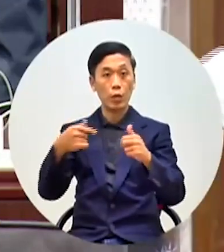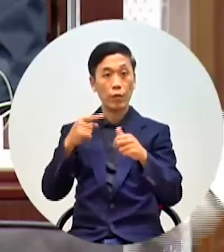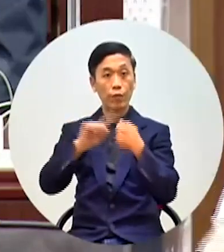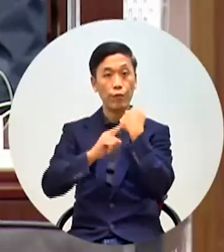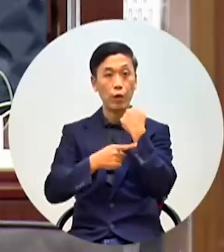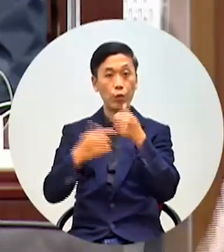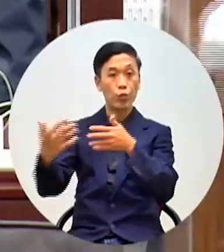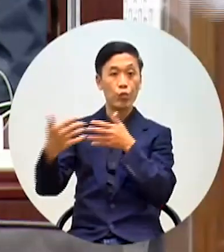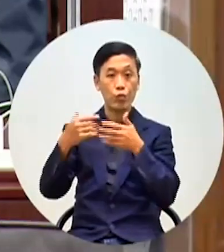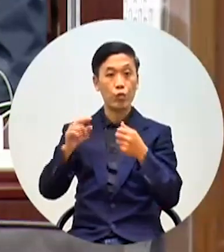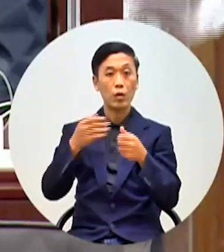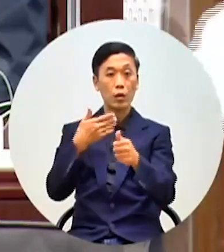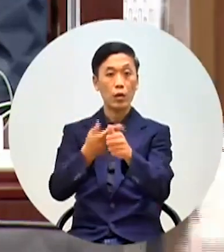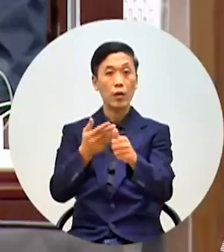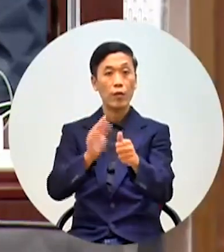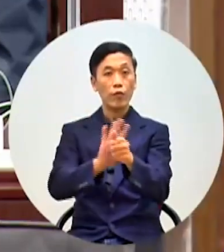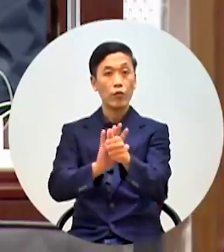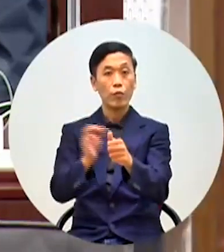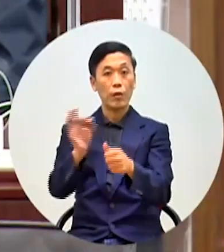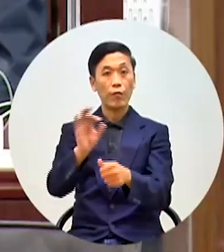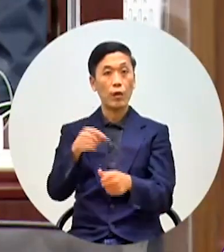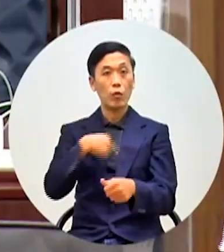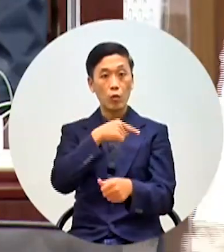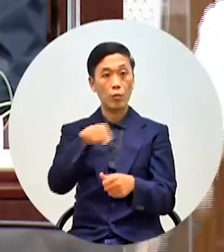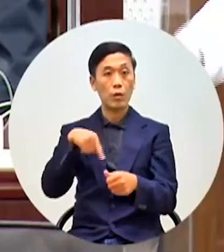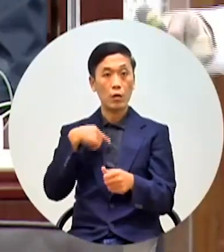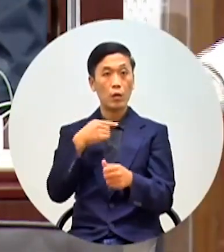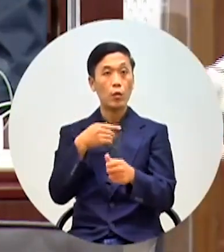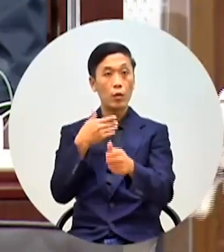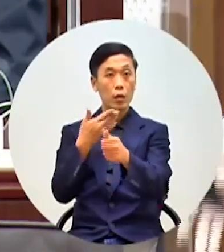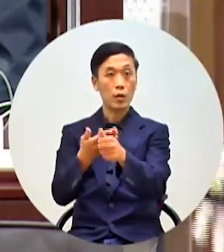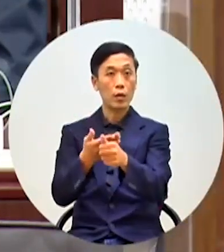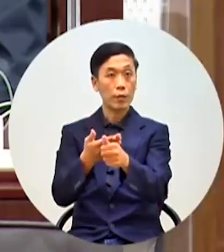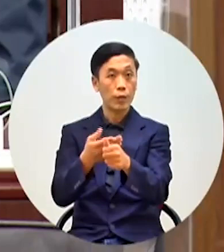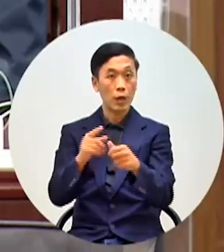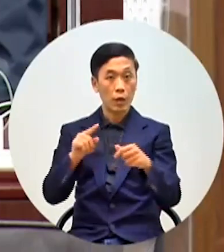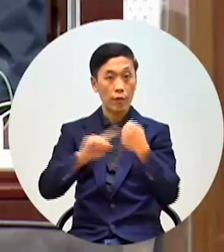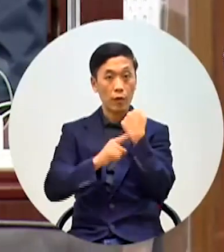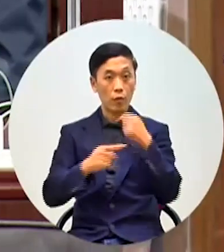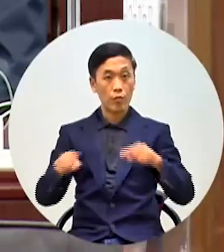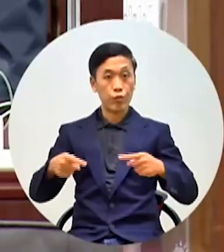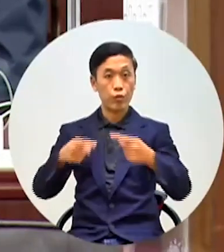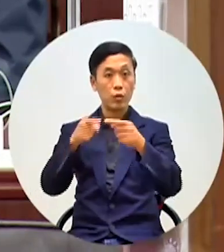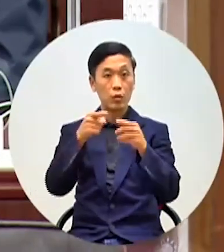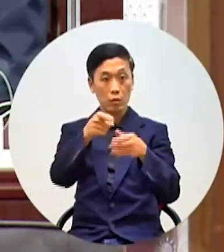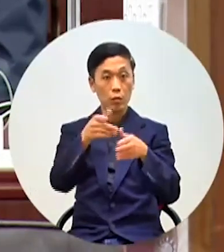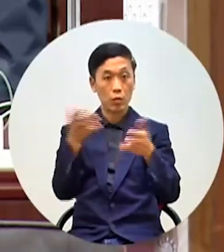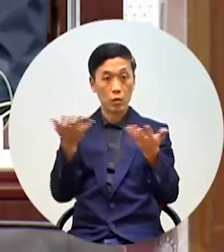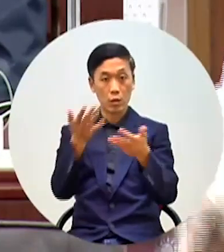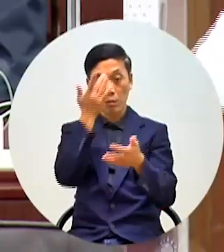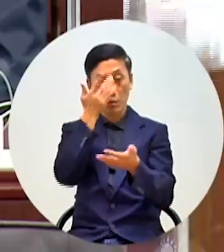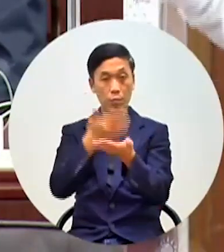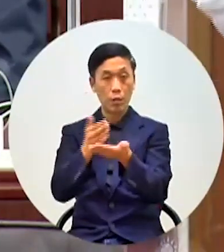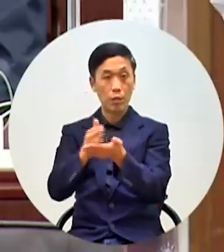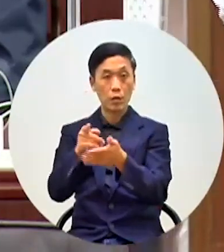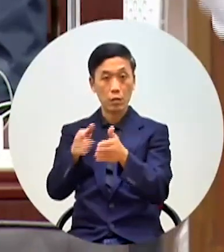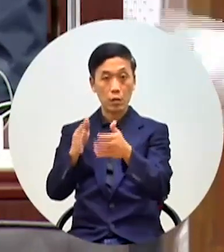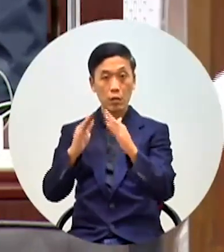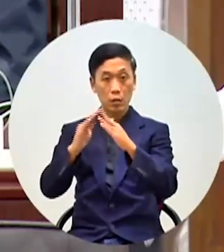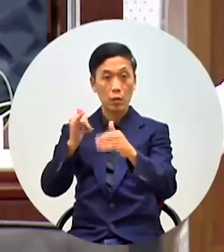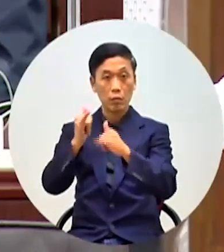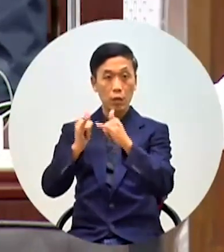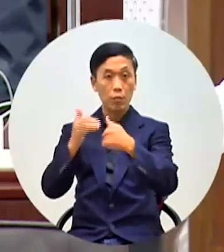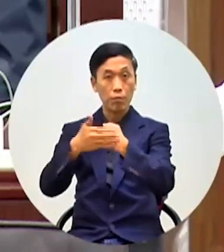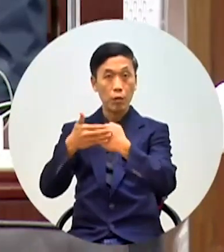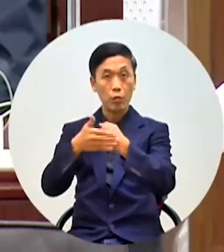免费啦，唔免你 我们还会提供的这个在诉讼。 你要哪解决代志嘛？要哪赔偿我这市民嘛？你用。我